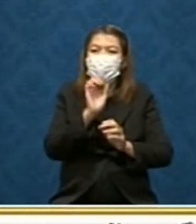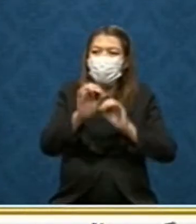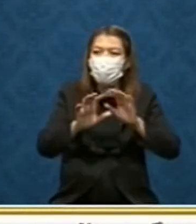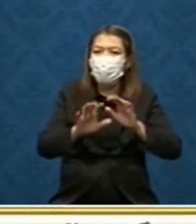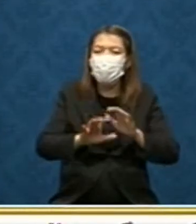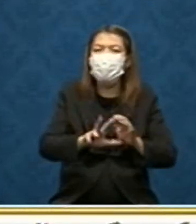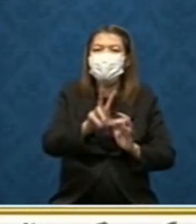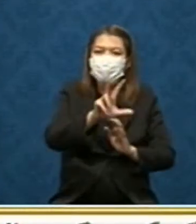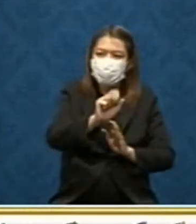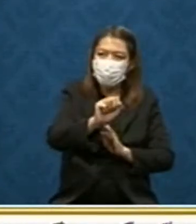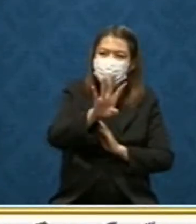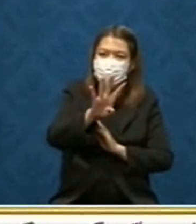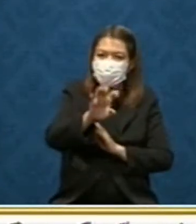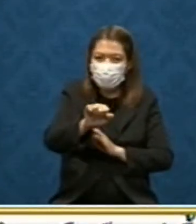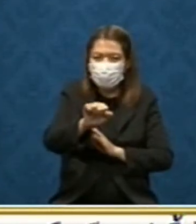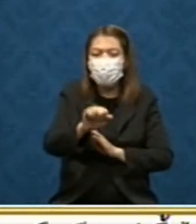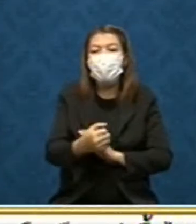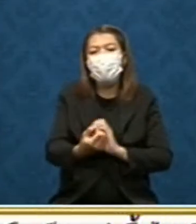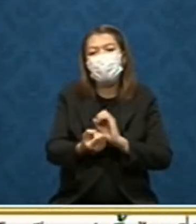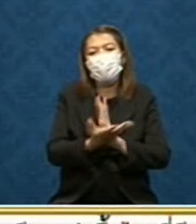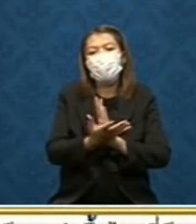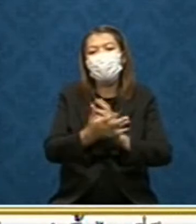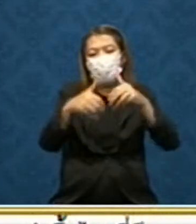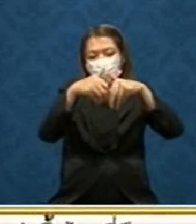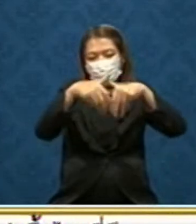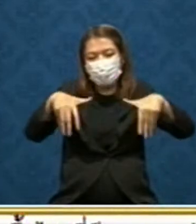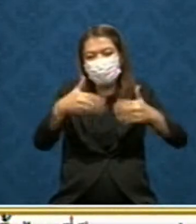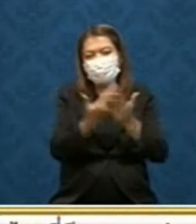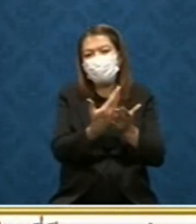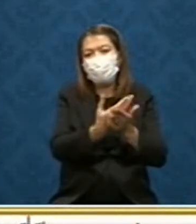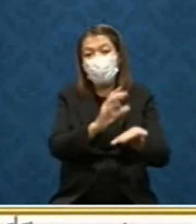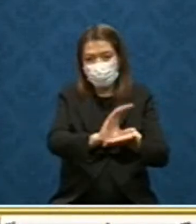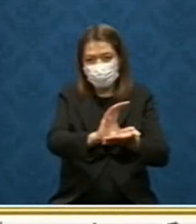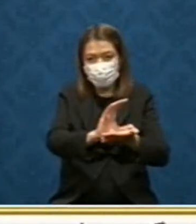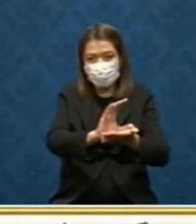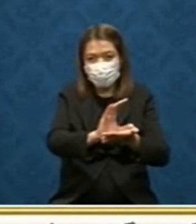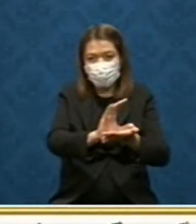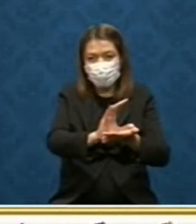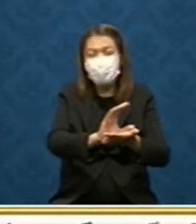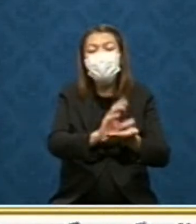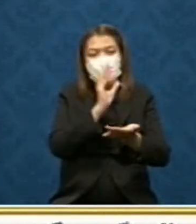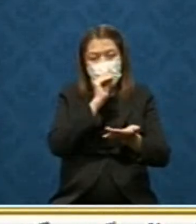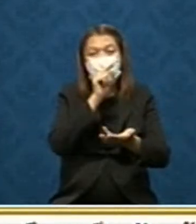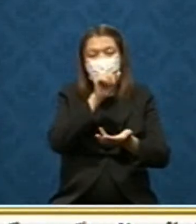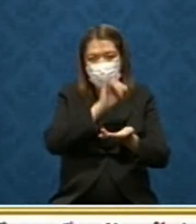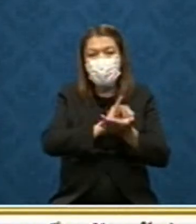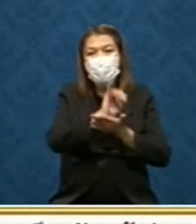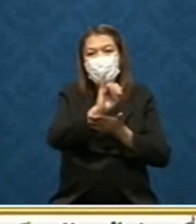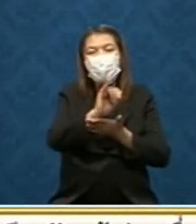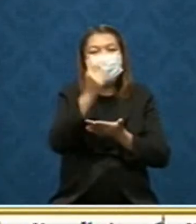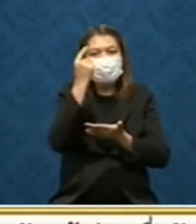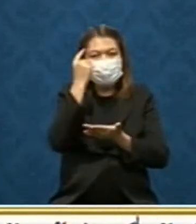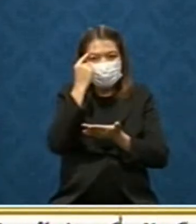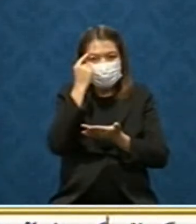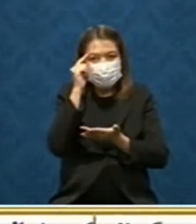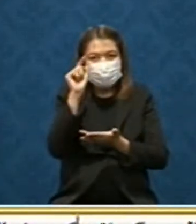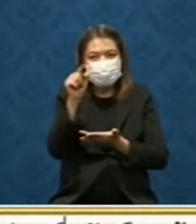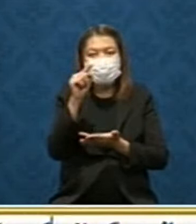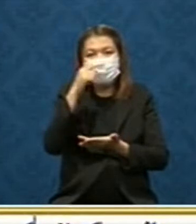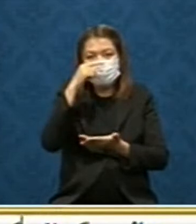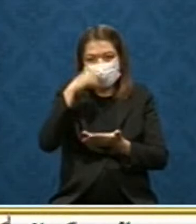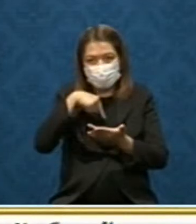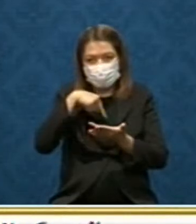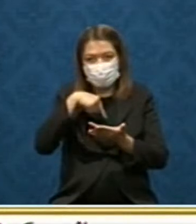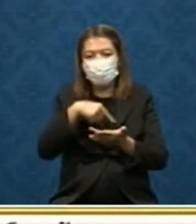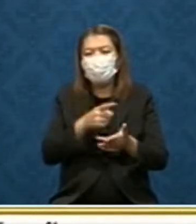ึง3 แน 4 แสนบาทมันไปกระทบโ้พสรางทกประมาณแน่ท่านพูดถูกแต่ทานคิดว่าเมืองไท